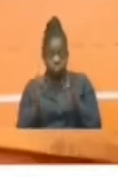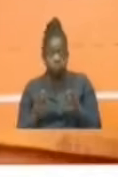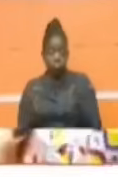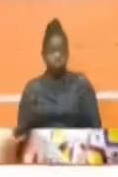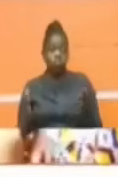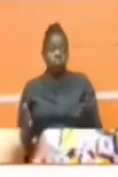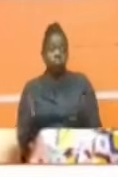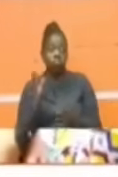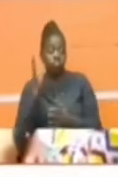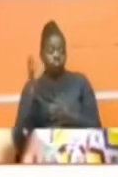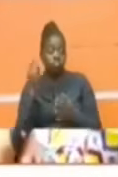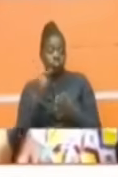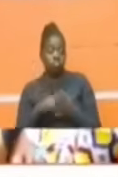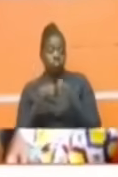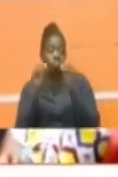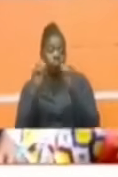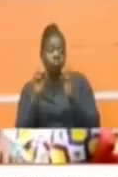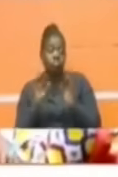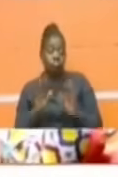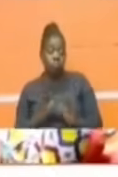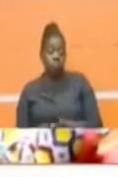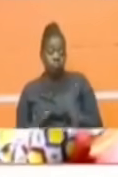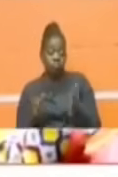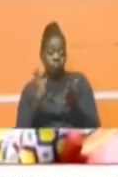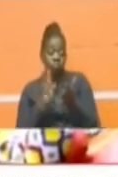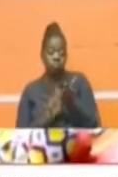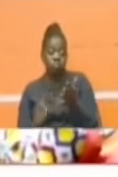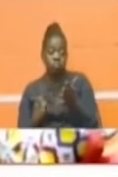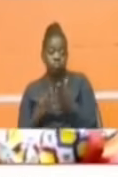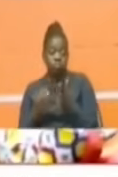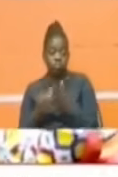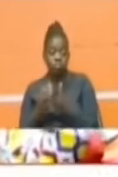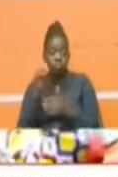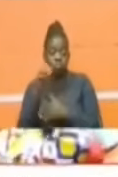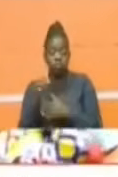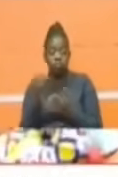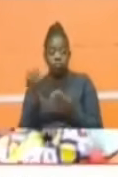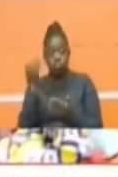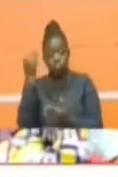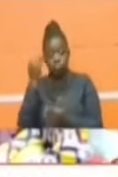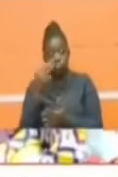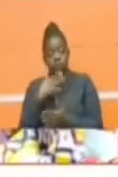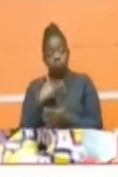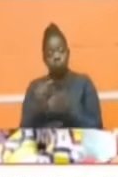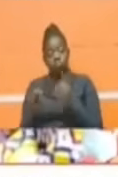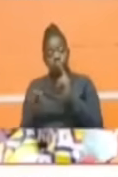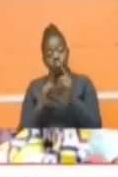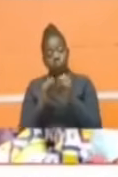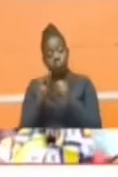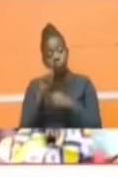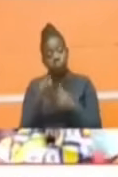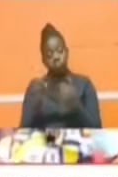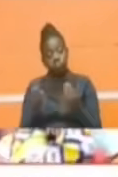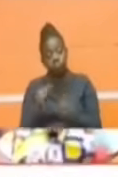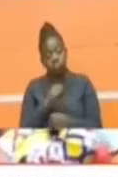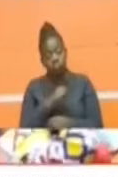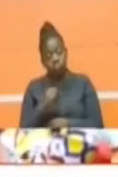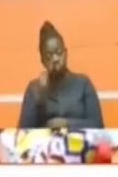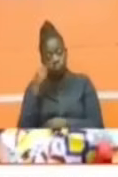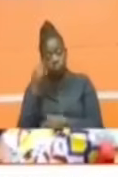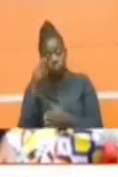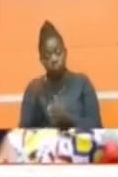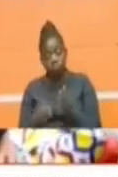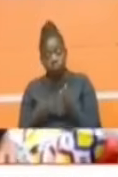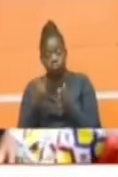nga bakirawuliriza engeri omusomesa we gye bamusomera omusango era oluvudde mu kkooti twagadde okwogerako naye n'agaana okulabikira mu